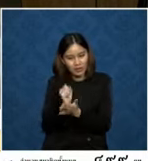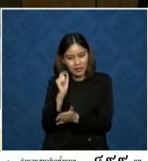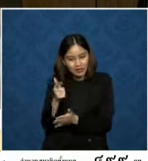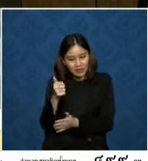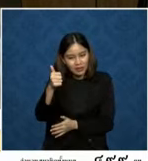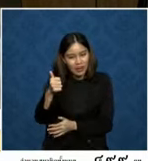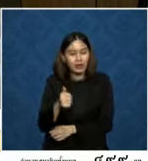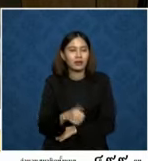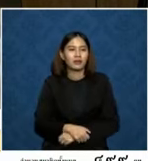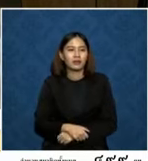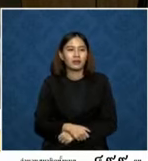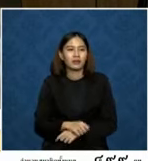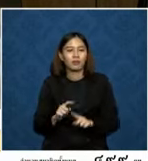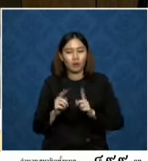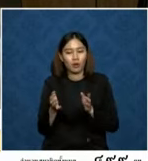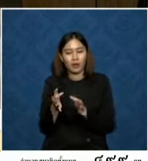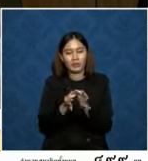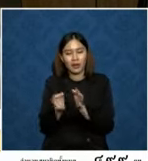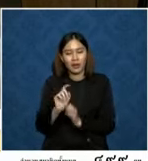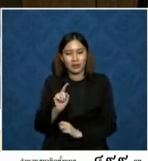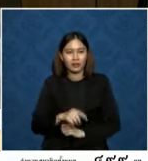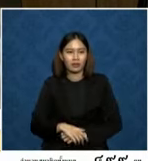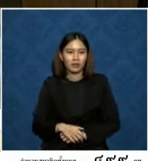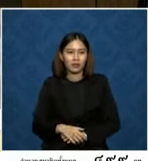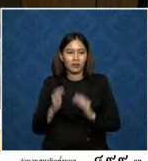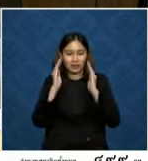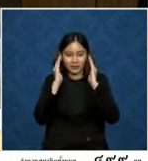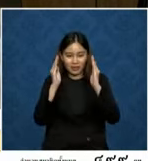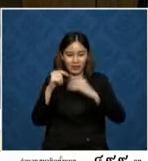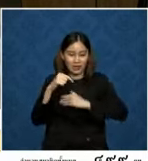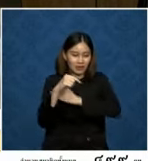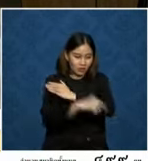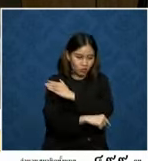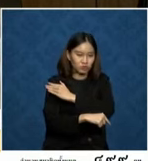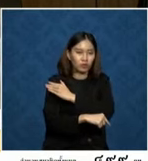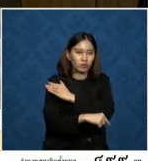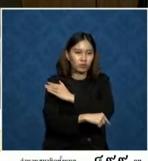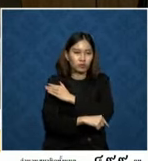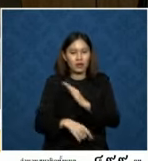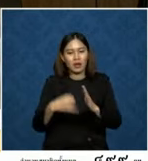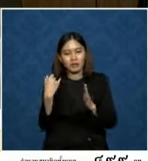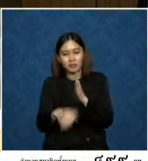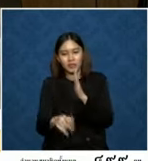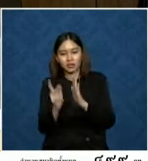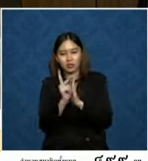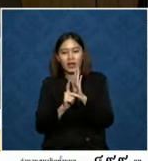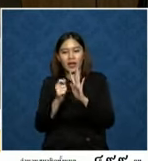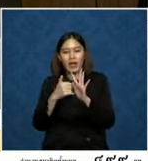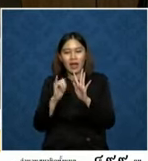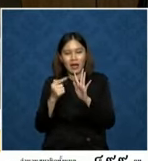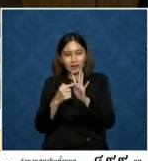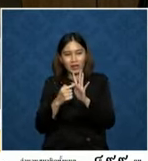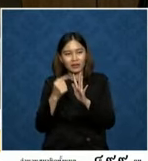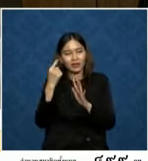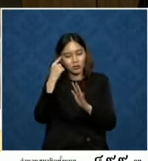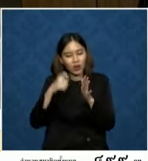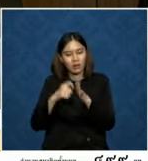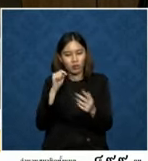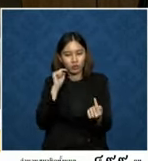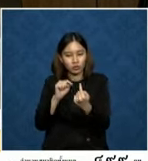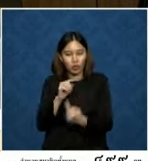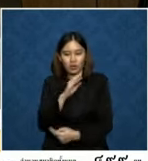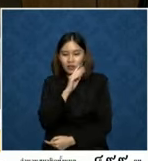ผมเรียนอย่างนี้นะครับว่าในกรณีที่มีเจตนาทุจริตแล้วถูกลงโทษในทางอาญาก็ถือว่าสมเหตุสมผล